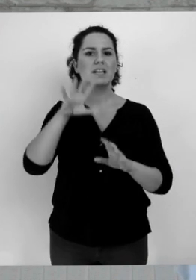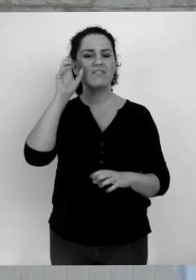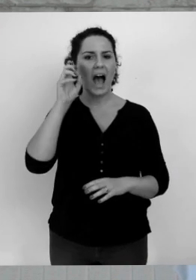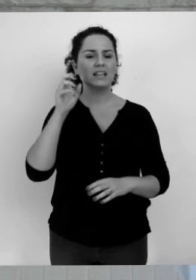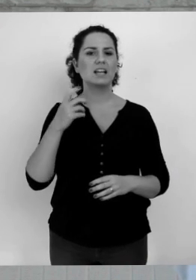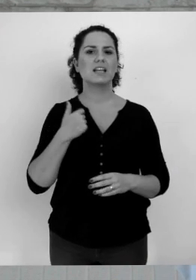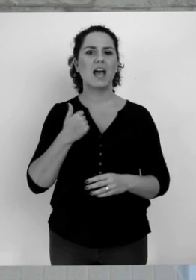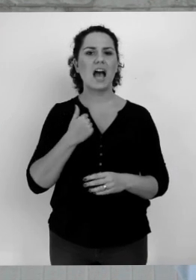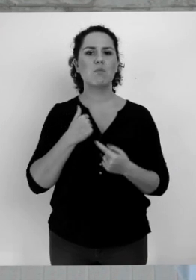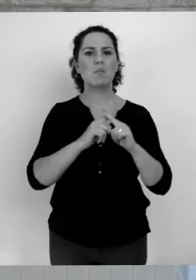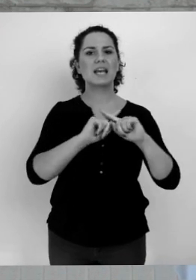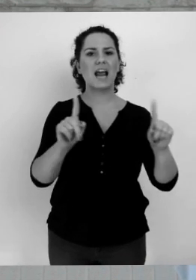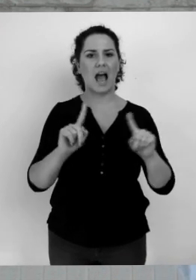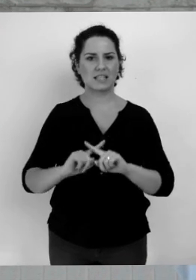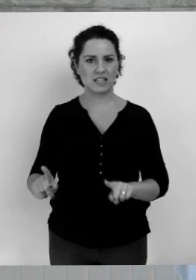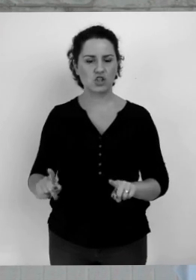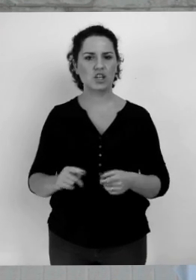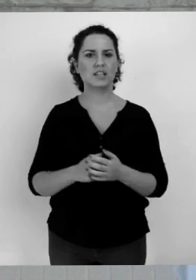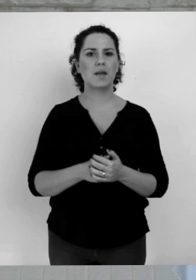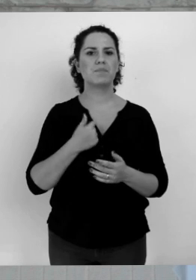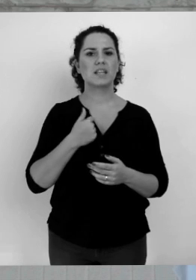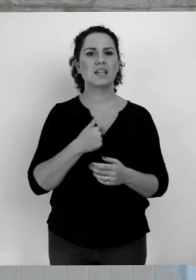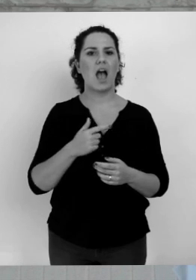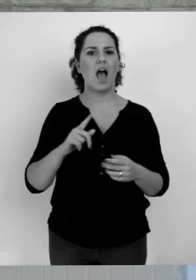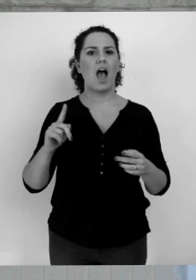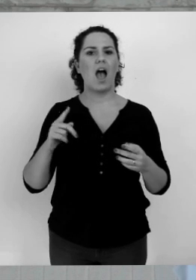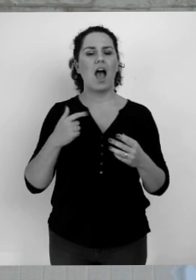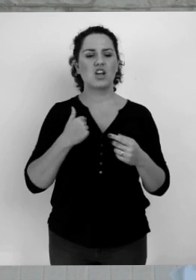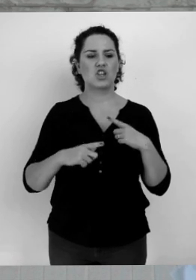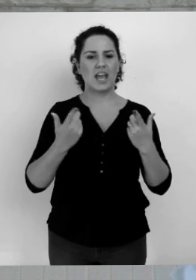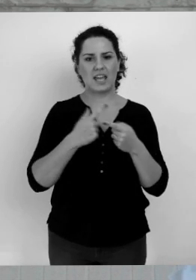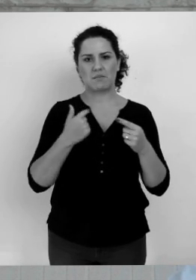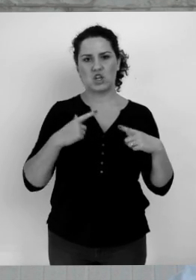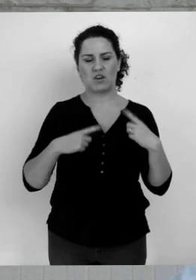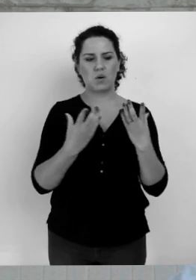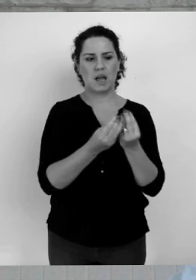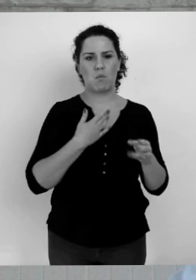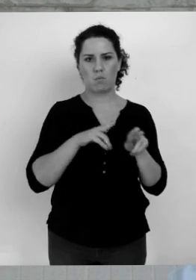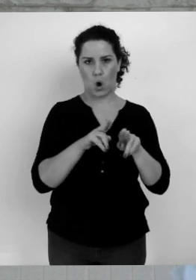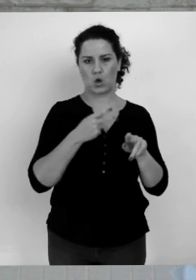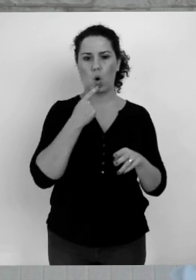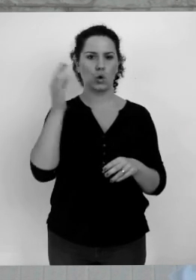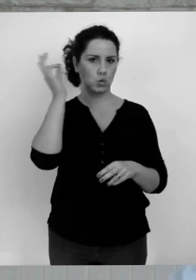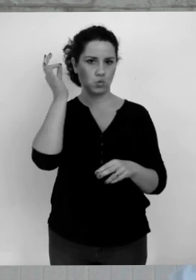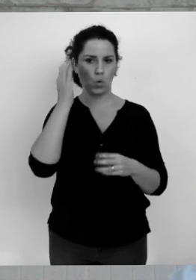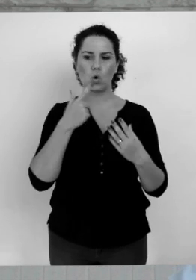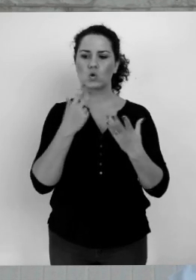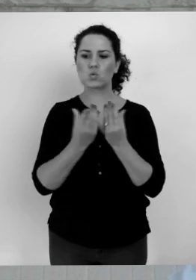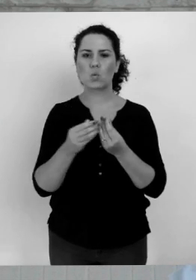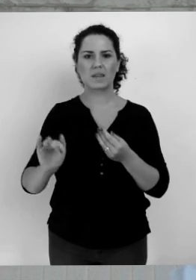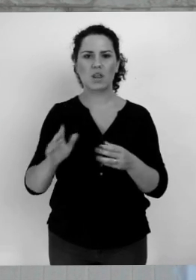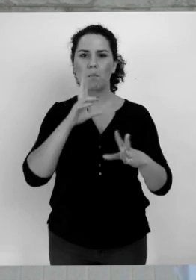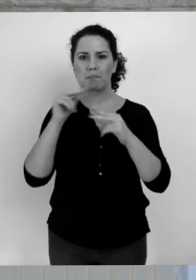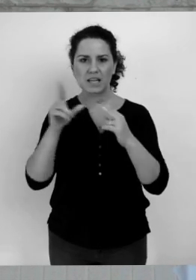spati da smo mi različiti. Jer mi živimo sa mojim roditeljima. Moji roditelji čuju. Oni su s njima